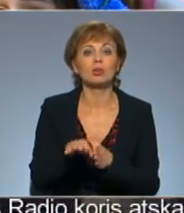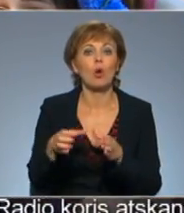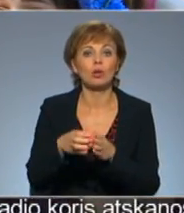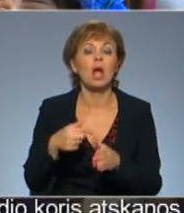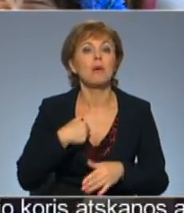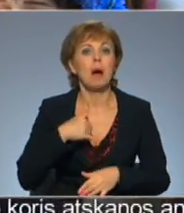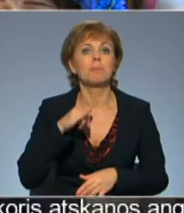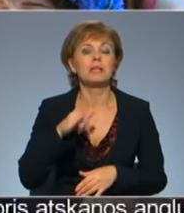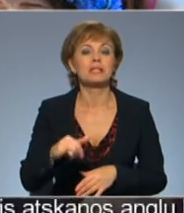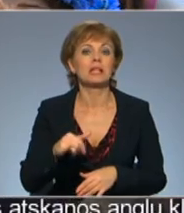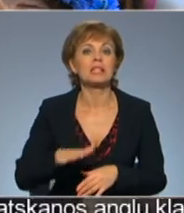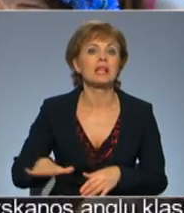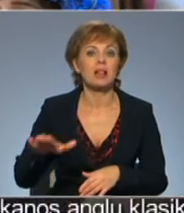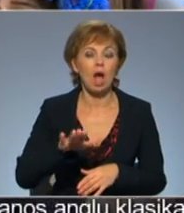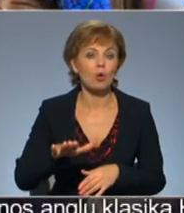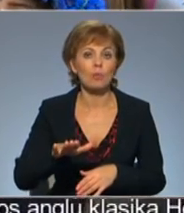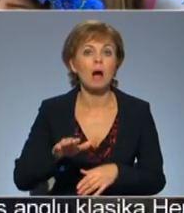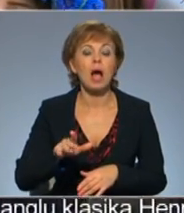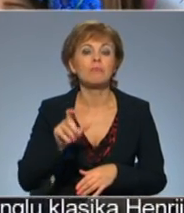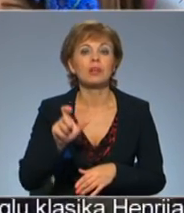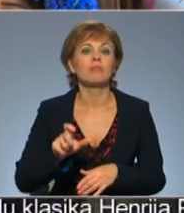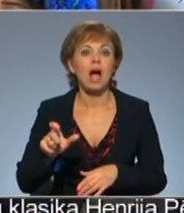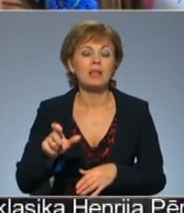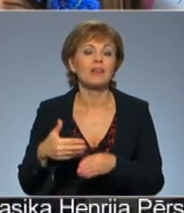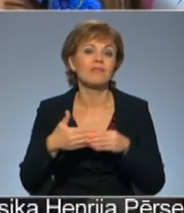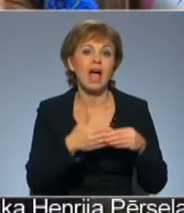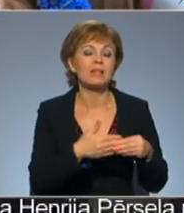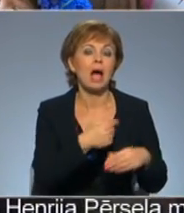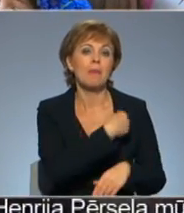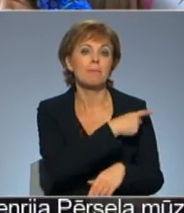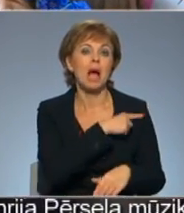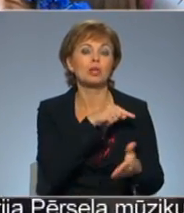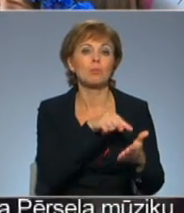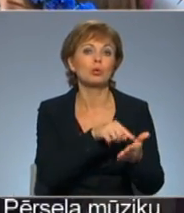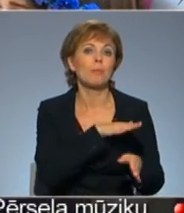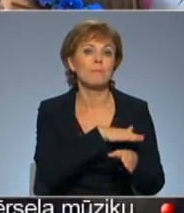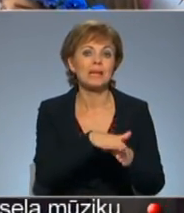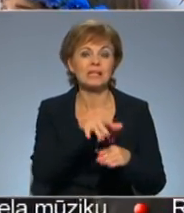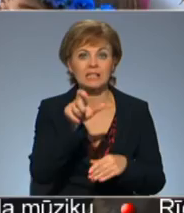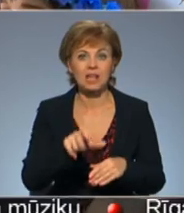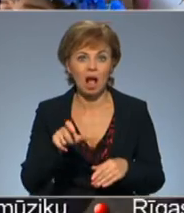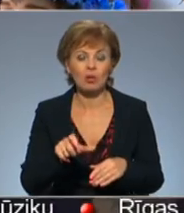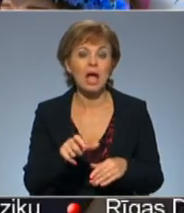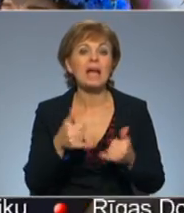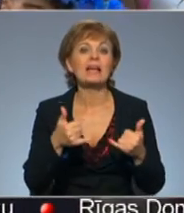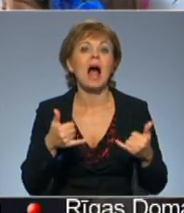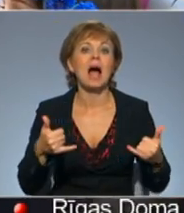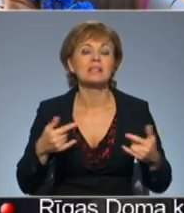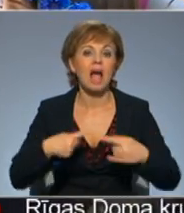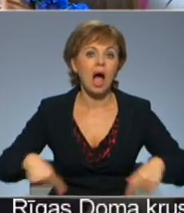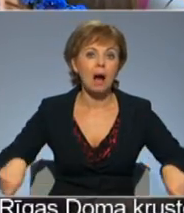uz laukumu, un tad viss kolektīvs skrēja un veidos metpunktu. Un tajā metpunktā jau bija pilns ar cilvēkiem, tur bija salikta vienkārši krēsla apkārt